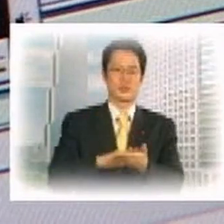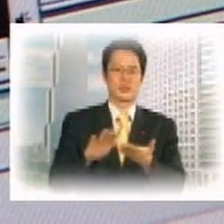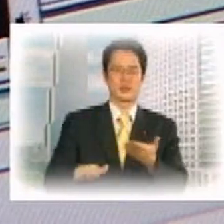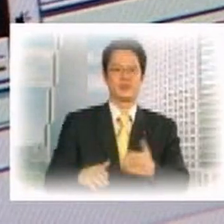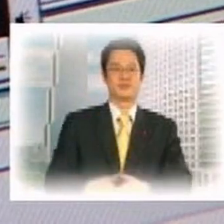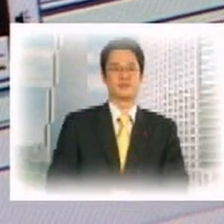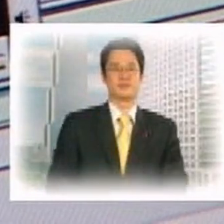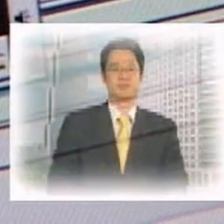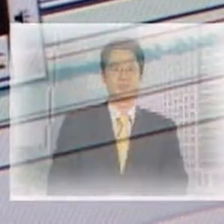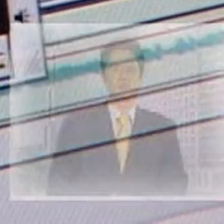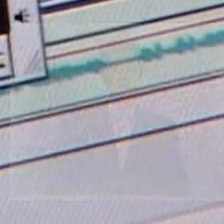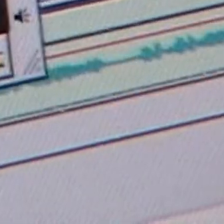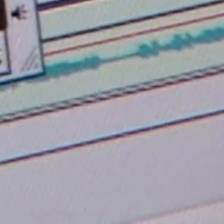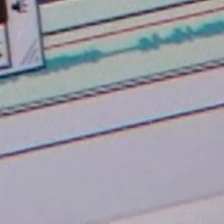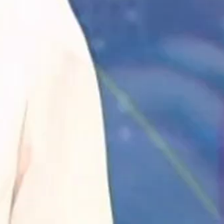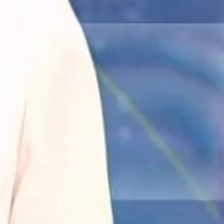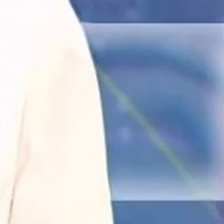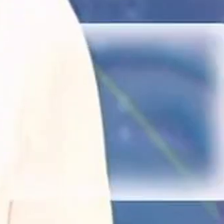구미희입니다.